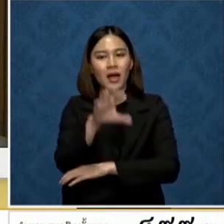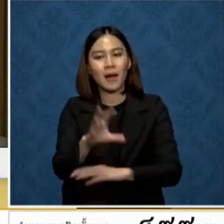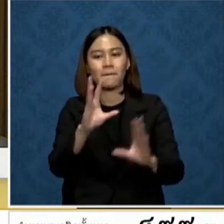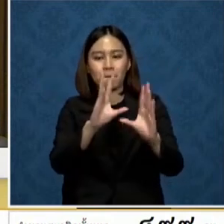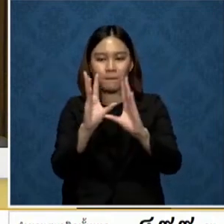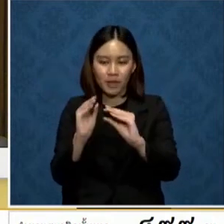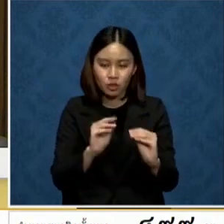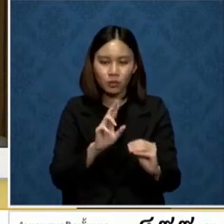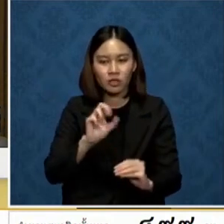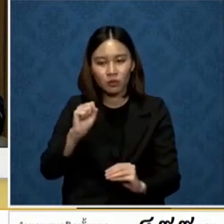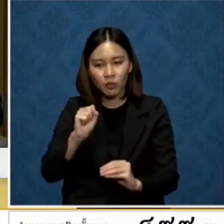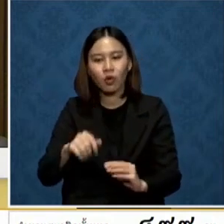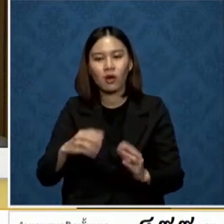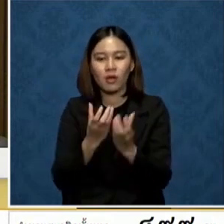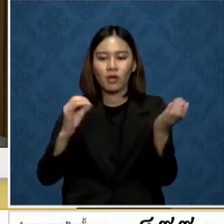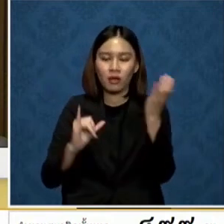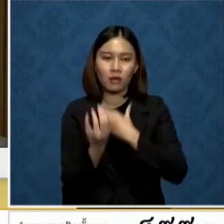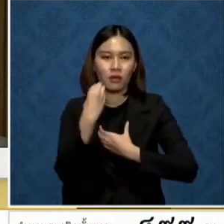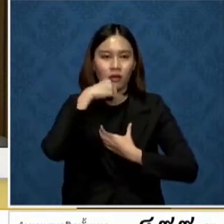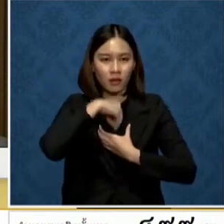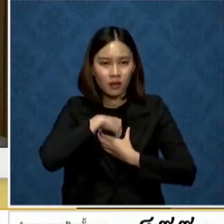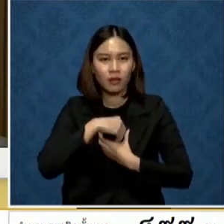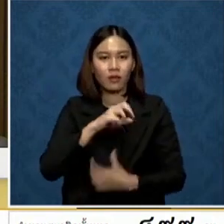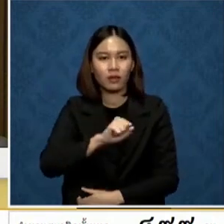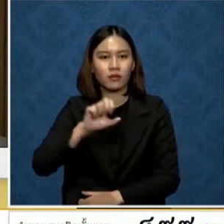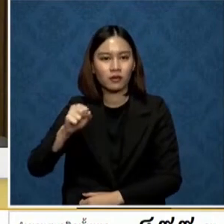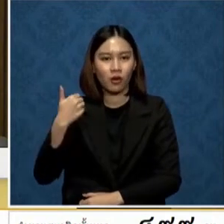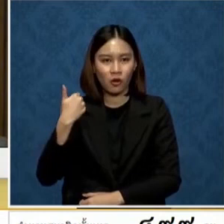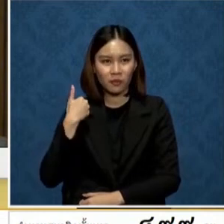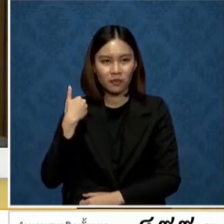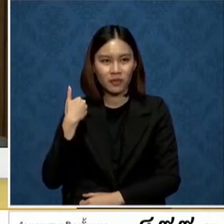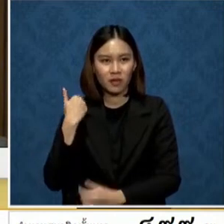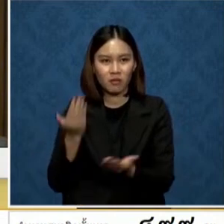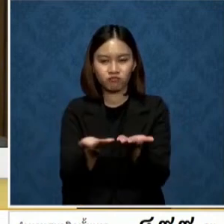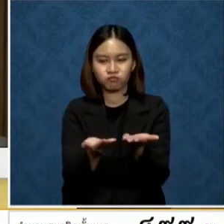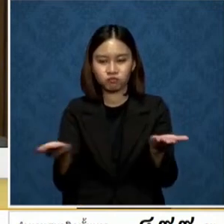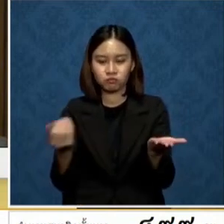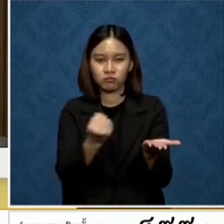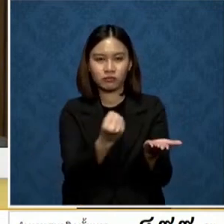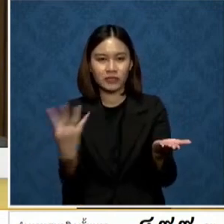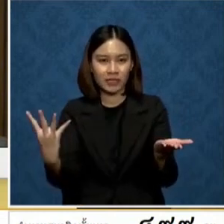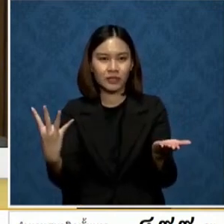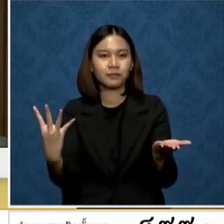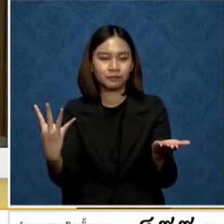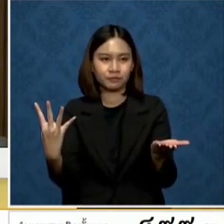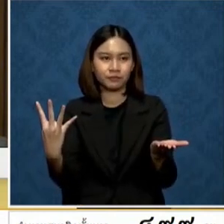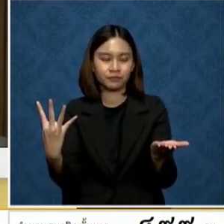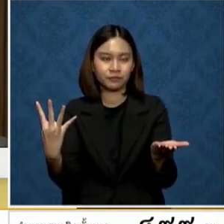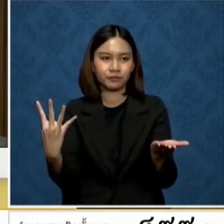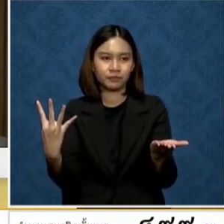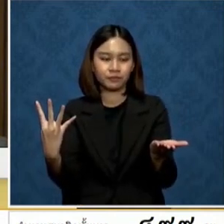รัฐสภาเรามีประมวลจริยธรรมของสมาชิกสภาผู้แทนราษฎรเนี่ย 4เล่มครับท่านประธานนะ